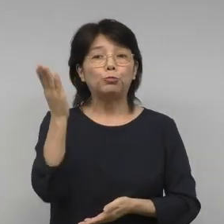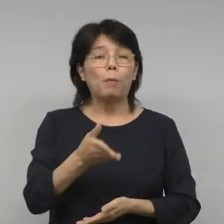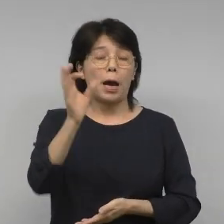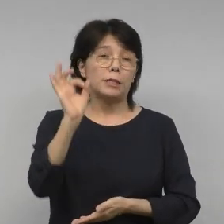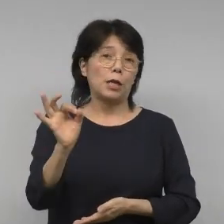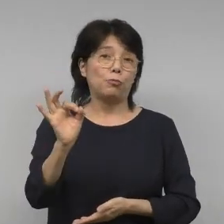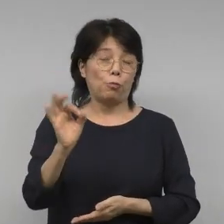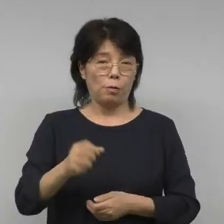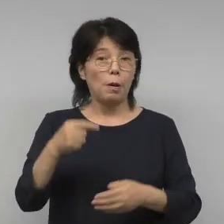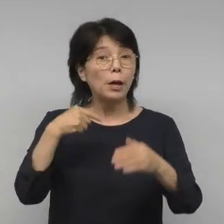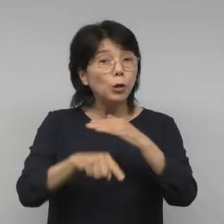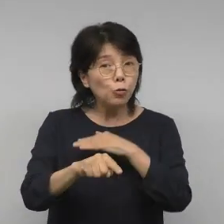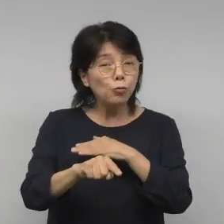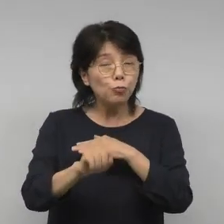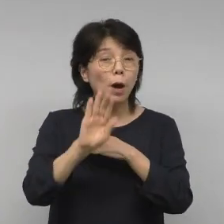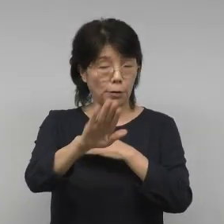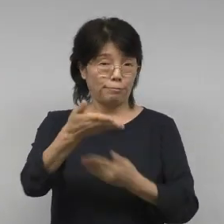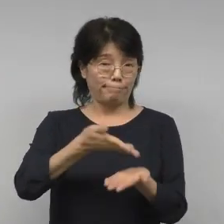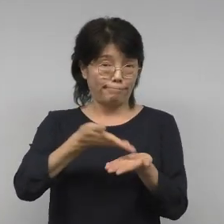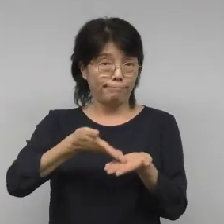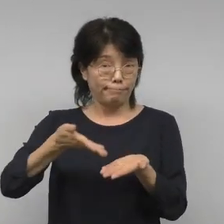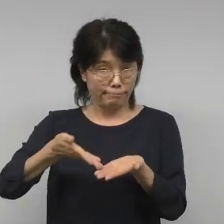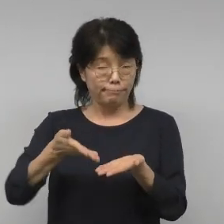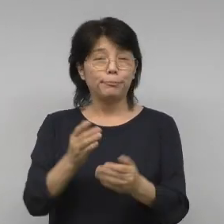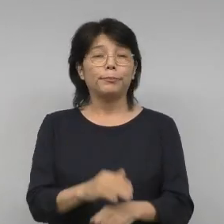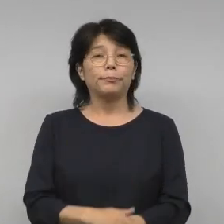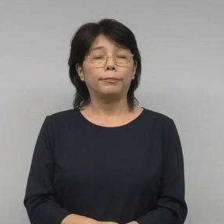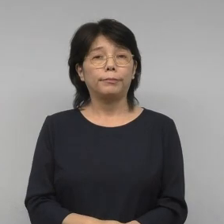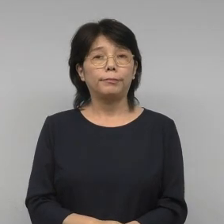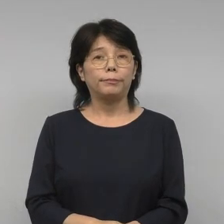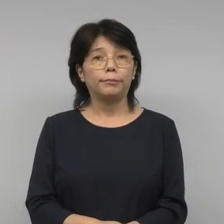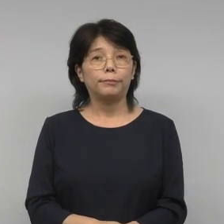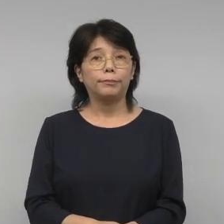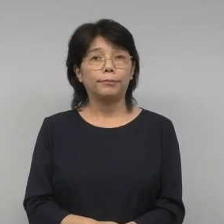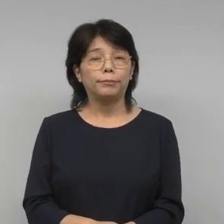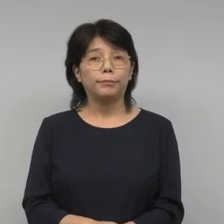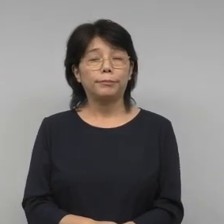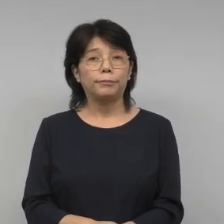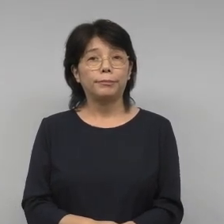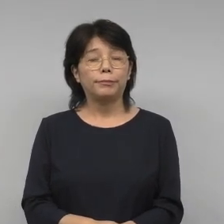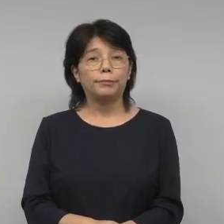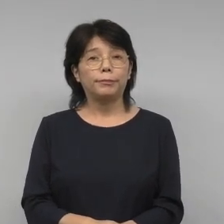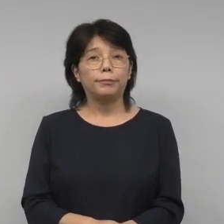その理由の分析については後ほどお話をいたします。